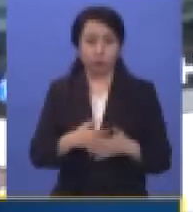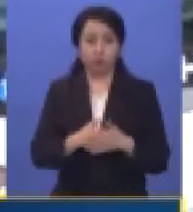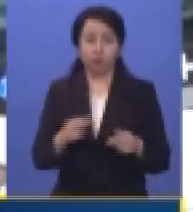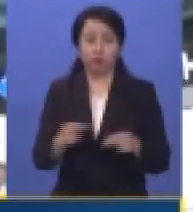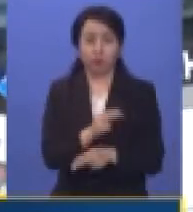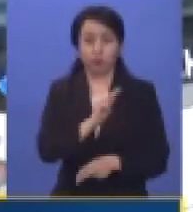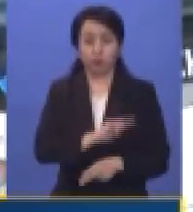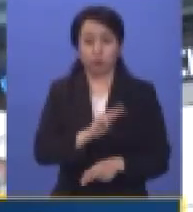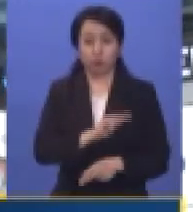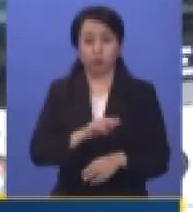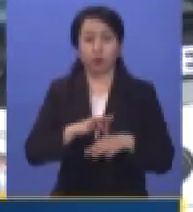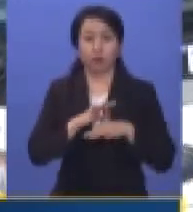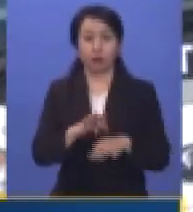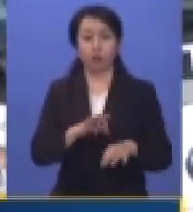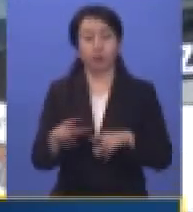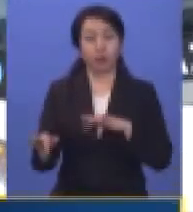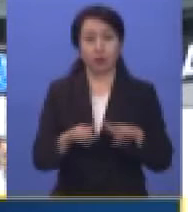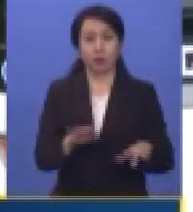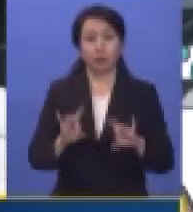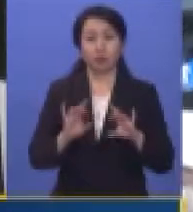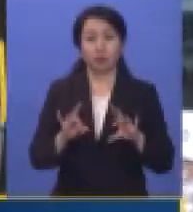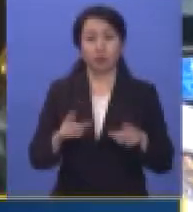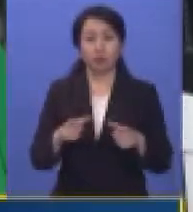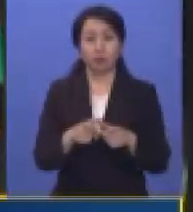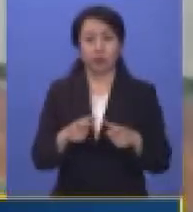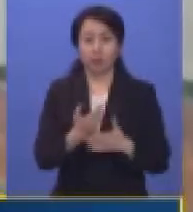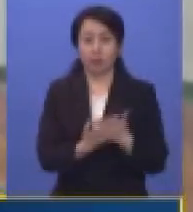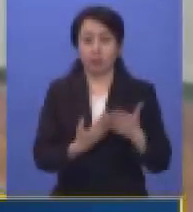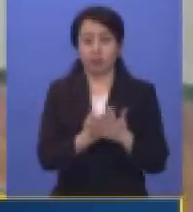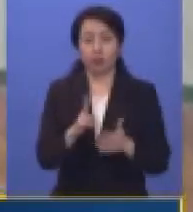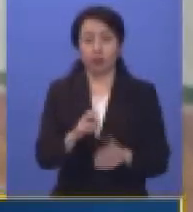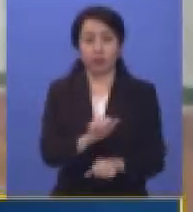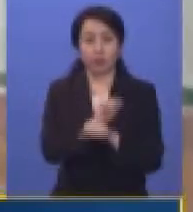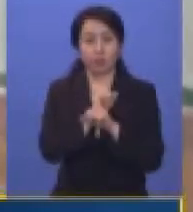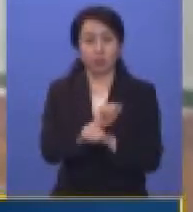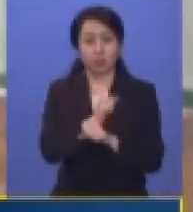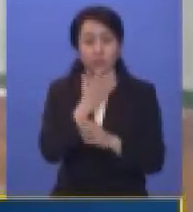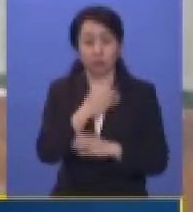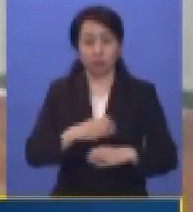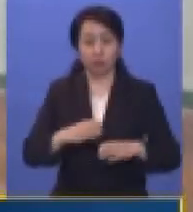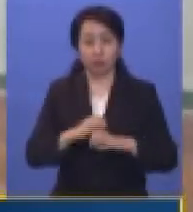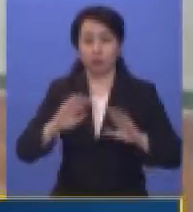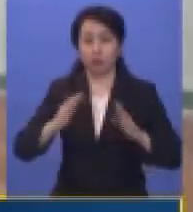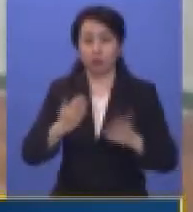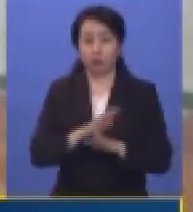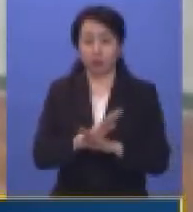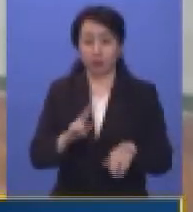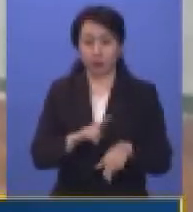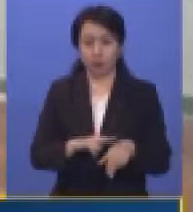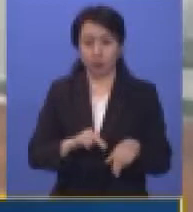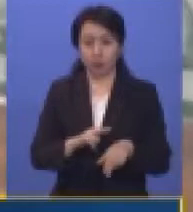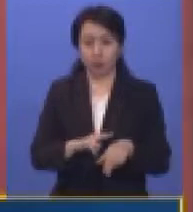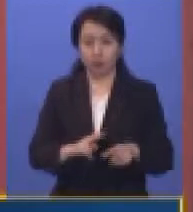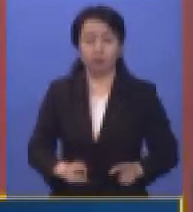профилактическую работу. Проводятся акции по раздаче буклетов с советами, как защитить свои сбережения и не попасть на удочку преступников.